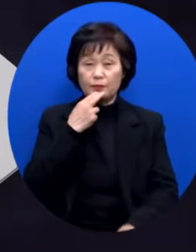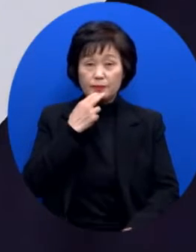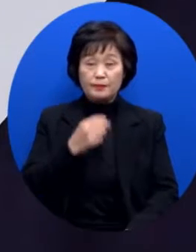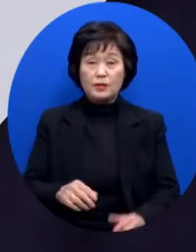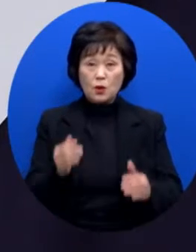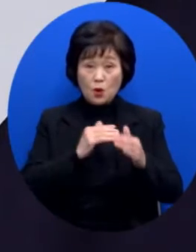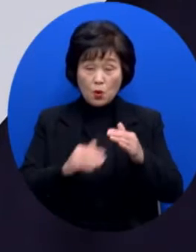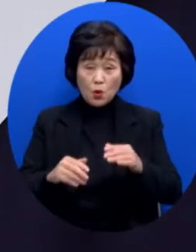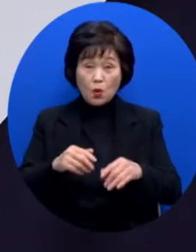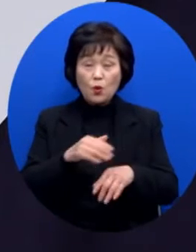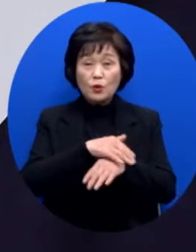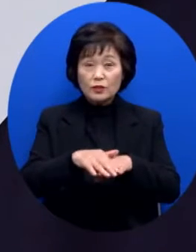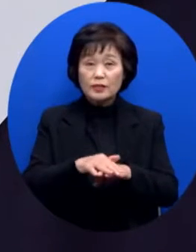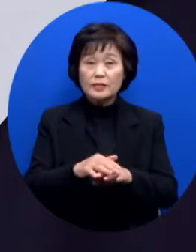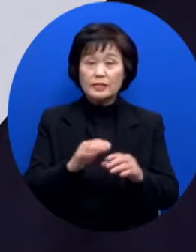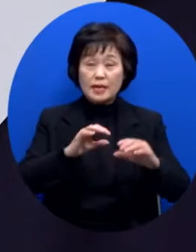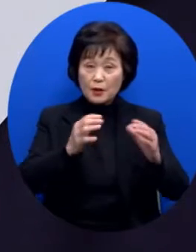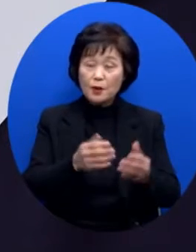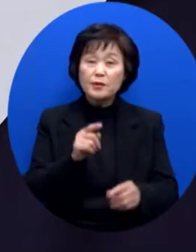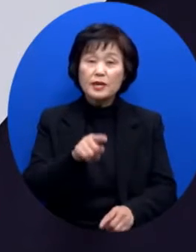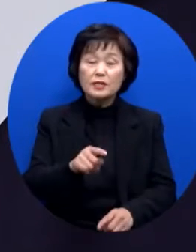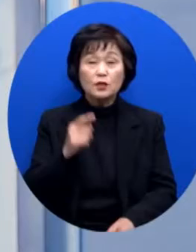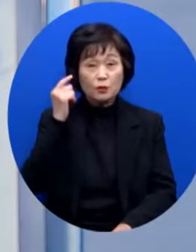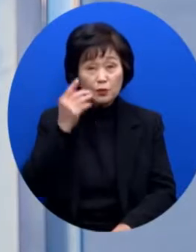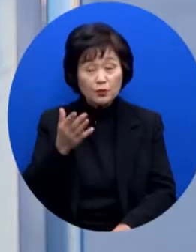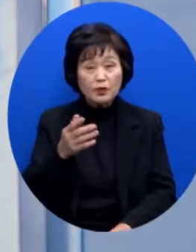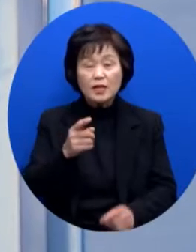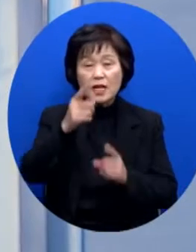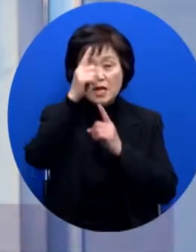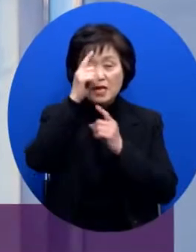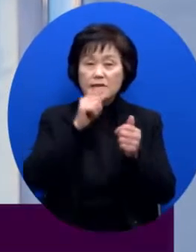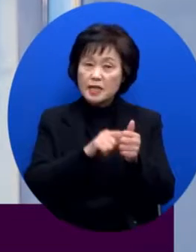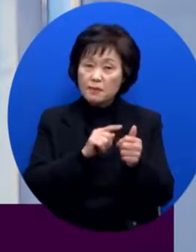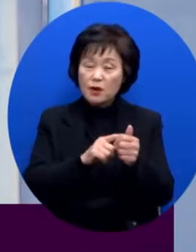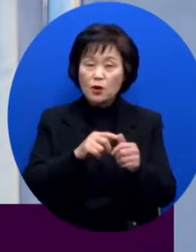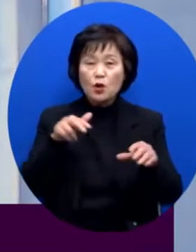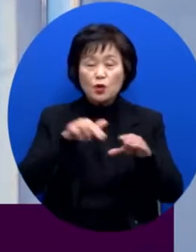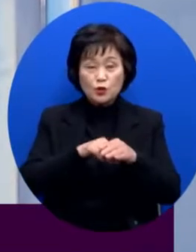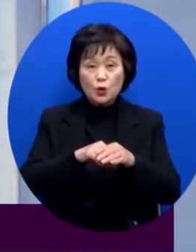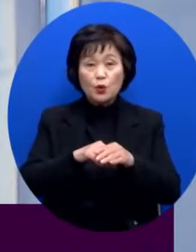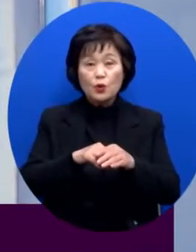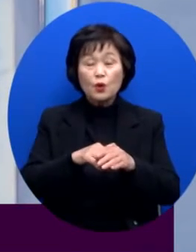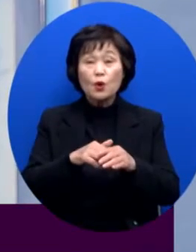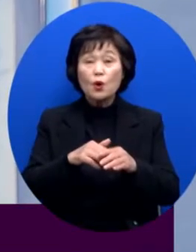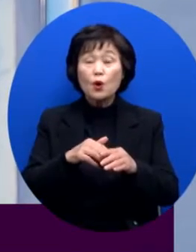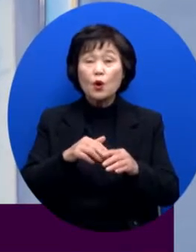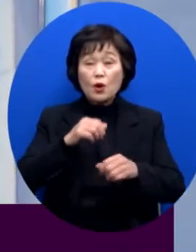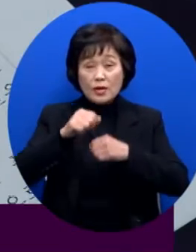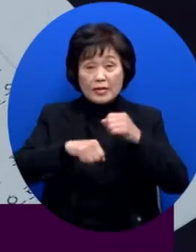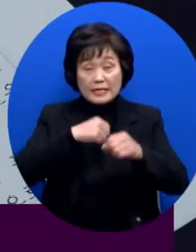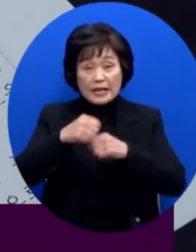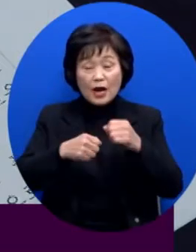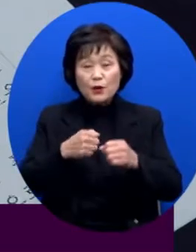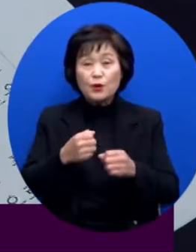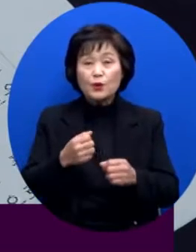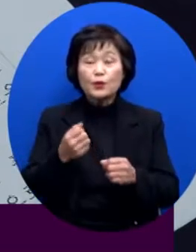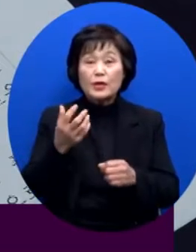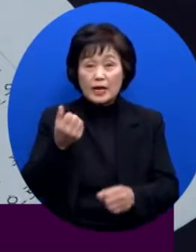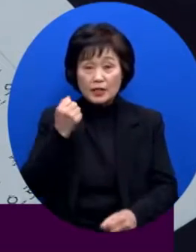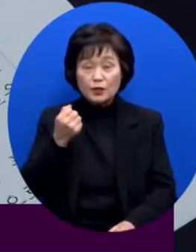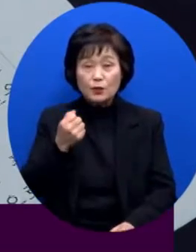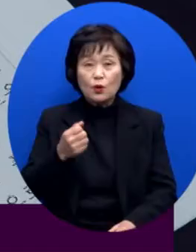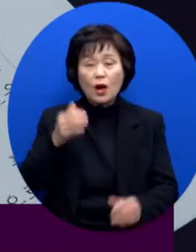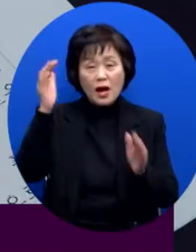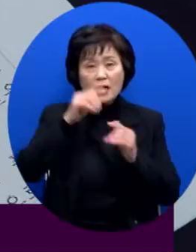협의회의 정책 질의에서 이제 명 후보는 종교 교육에 자유를 누리면서 학생들의 종교 자유를